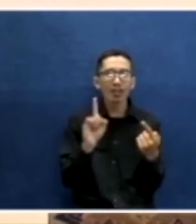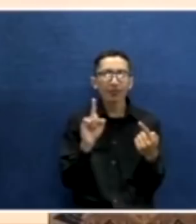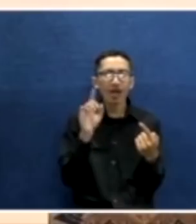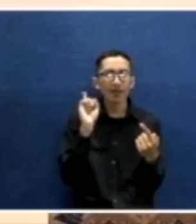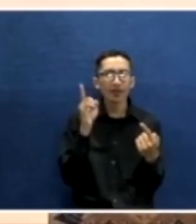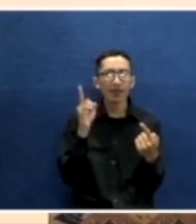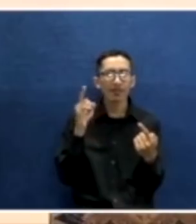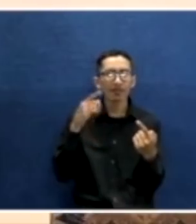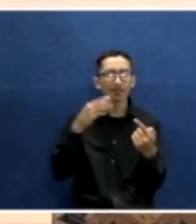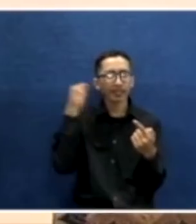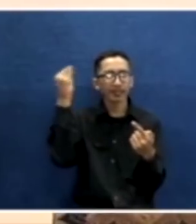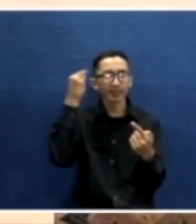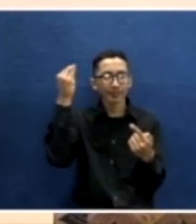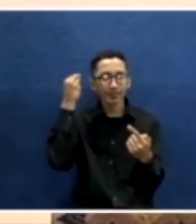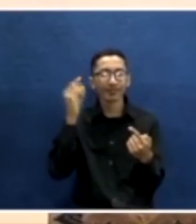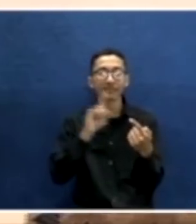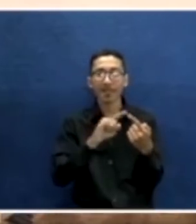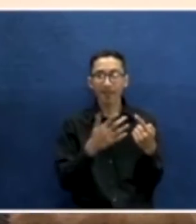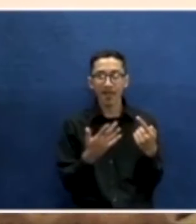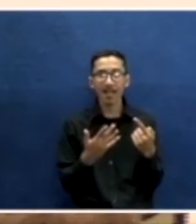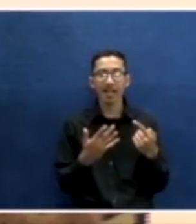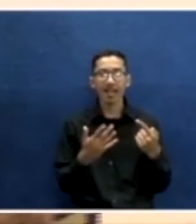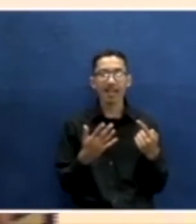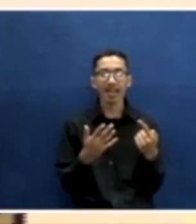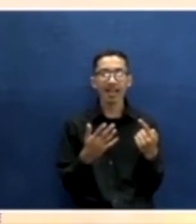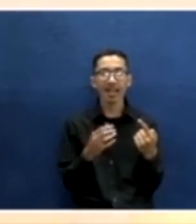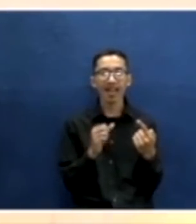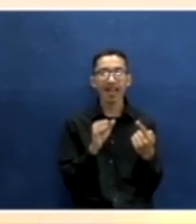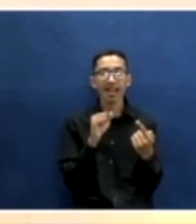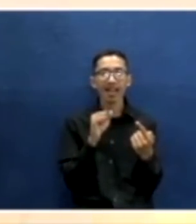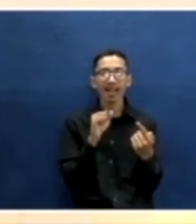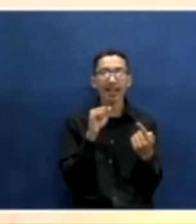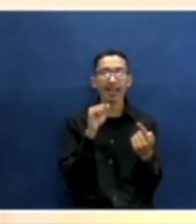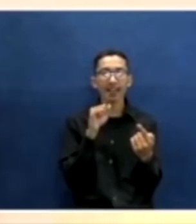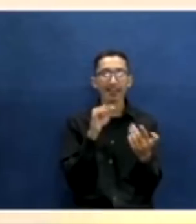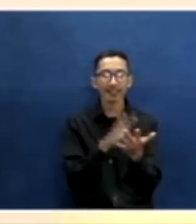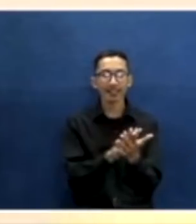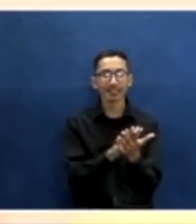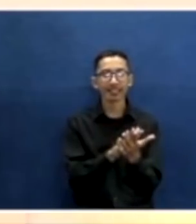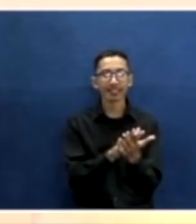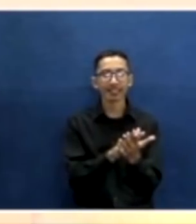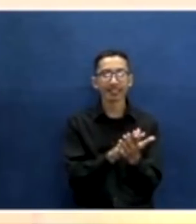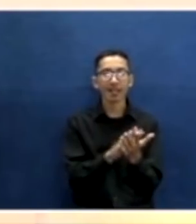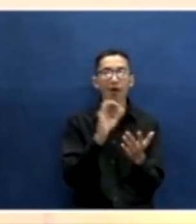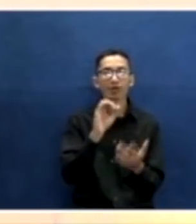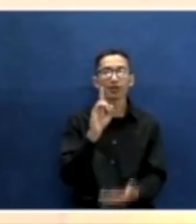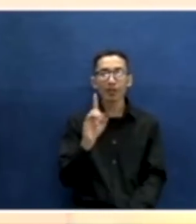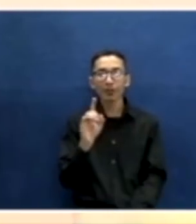harusnya yang pertama Jason Hai karena sensitif 0102 tidak ada lagi